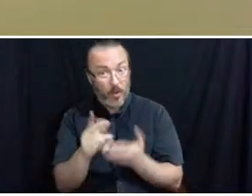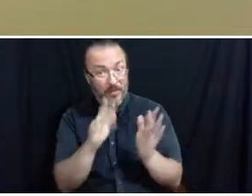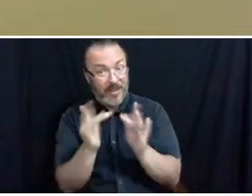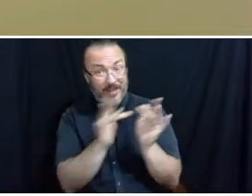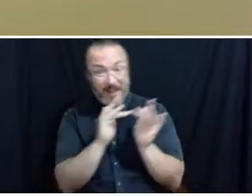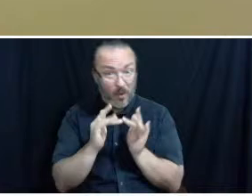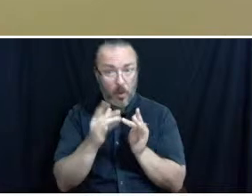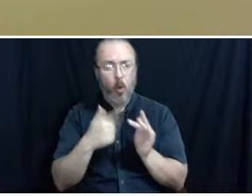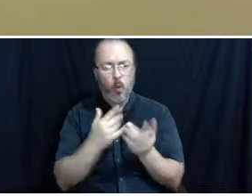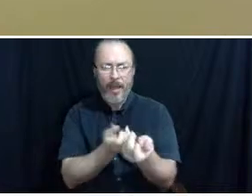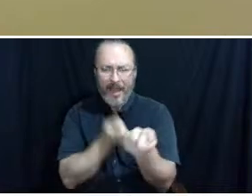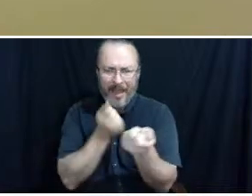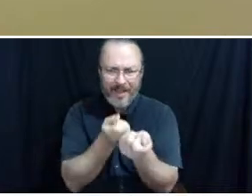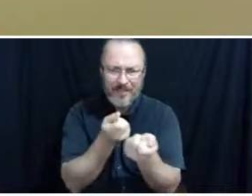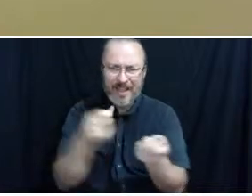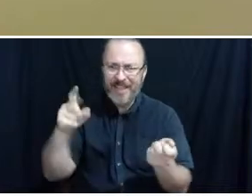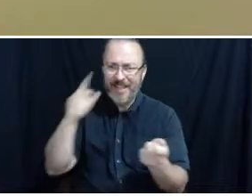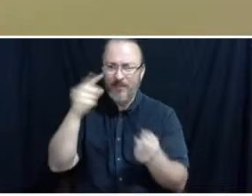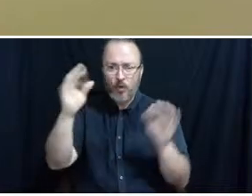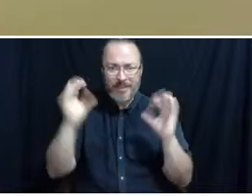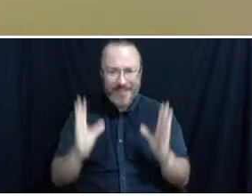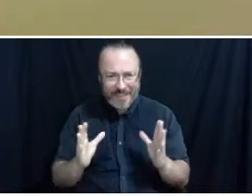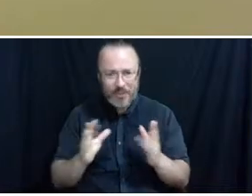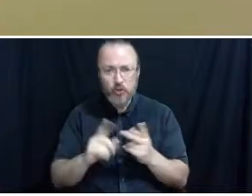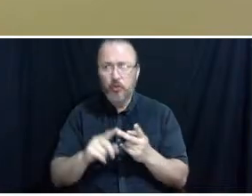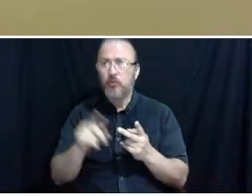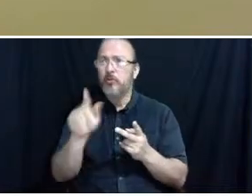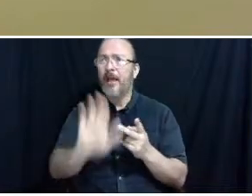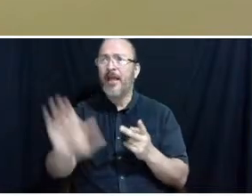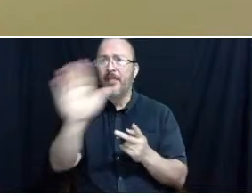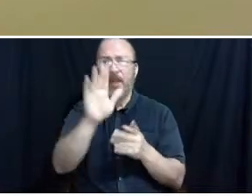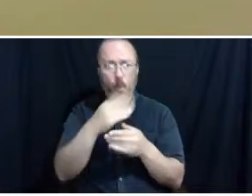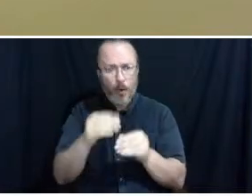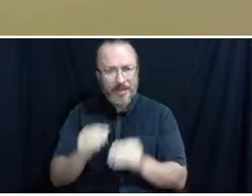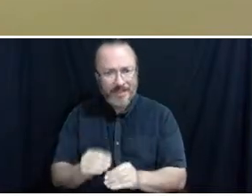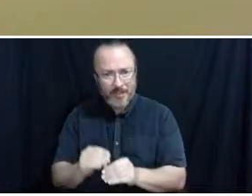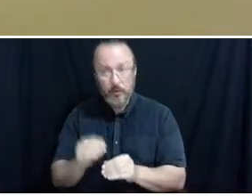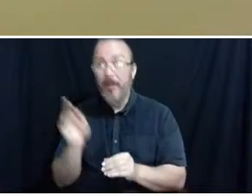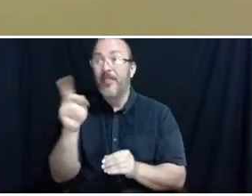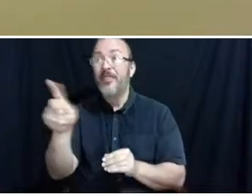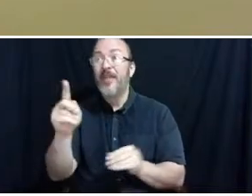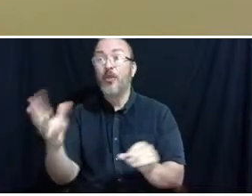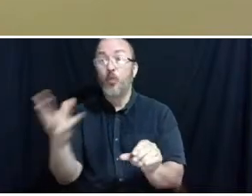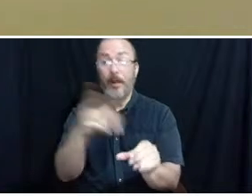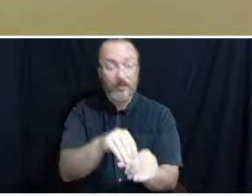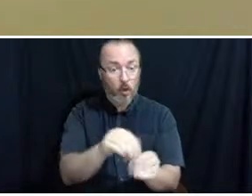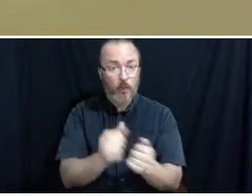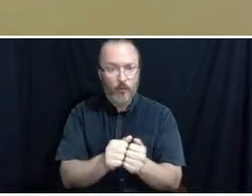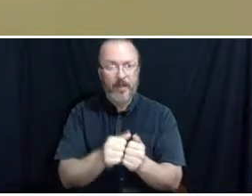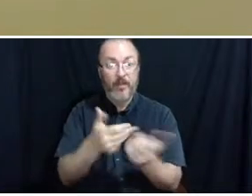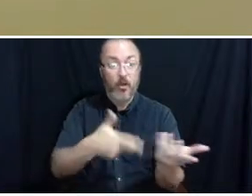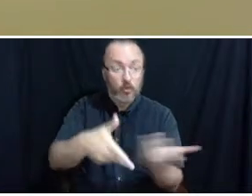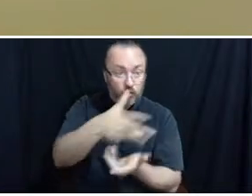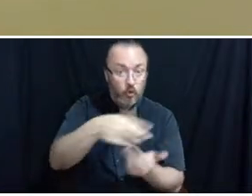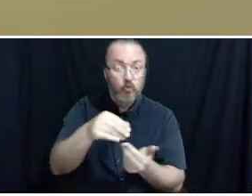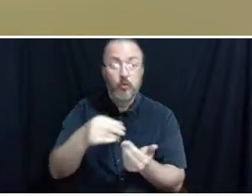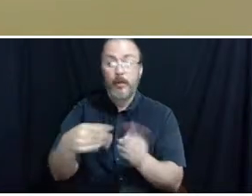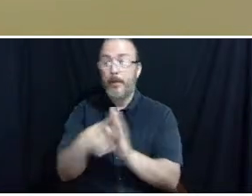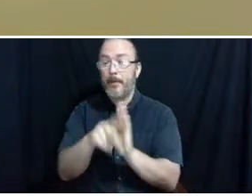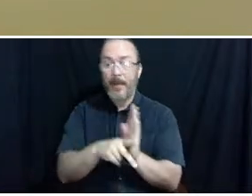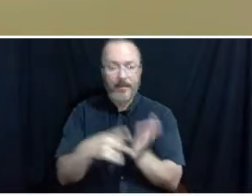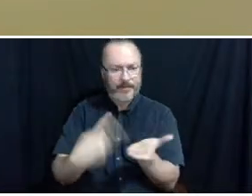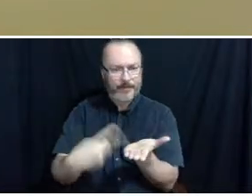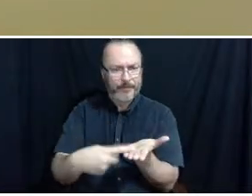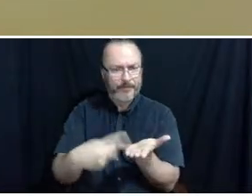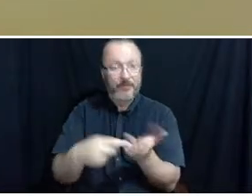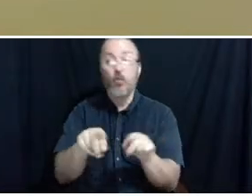nécessité pour les enseignants et les organisations qui les représentent de participer à un véritable dialogue social et de politique générale et d'être